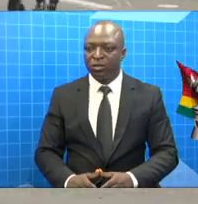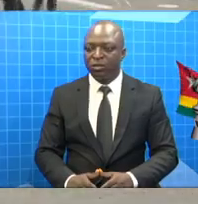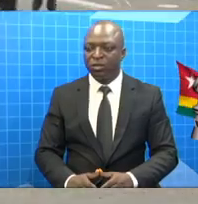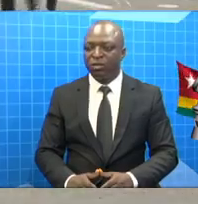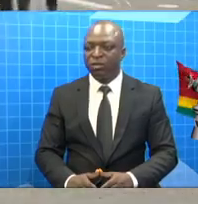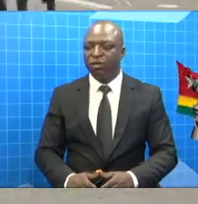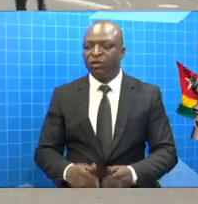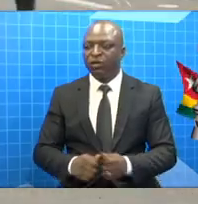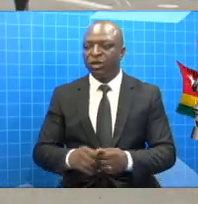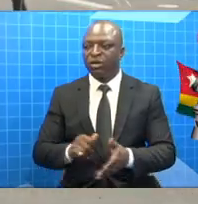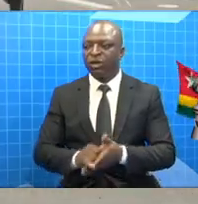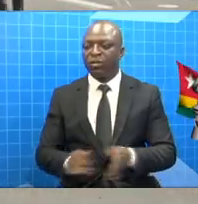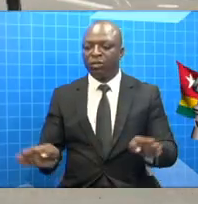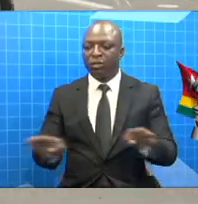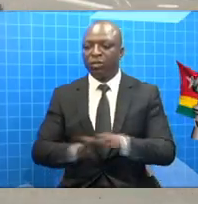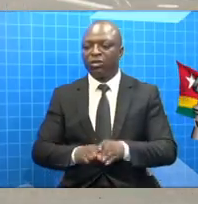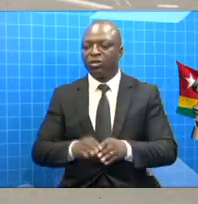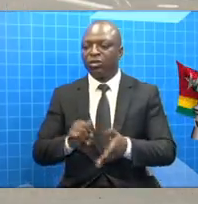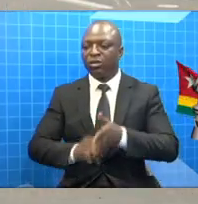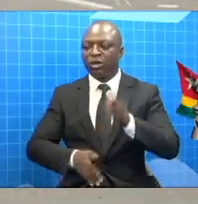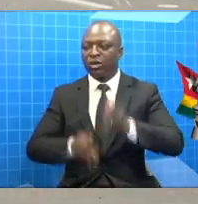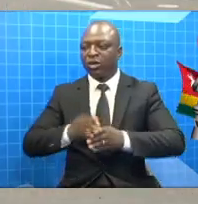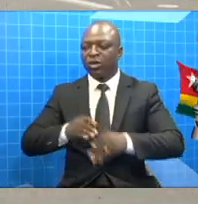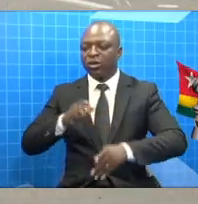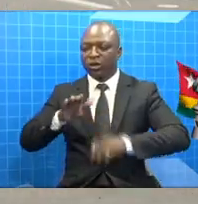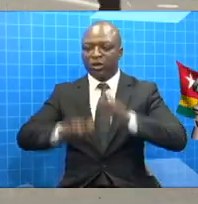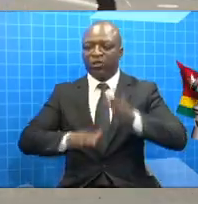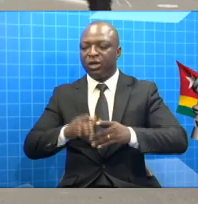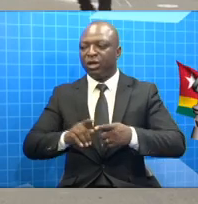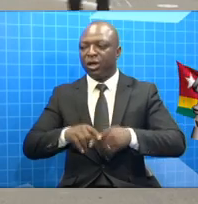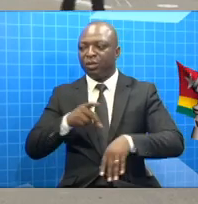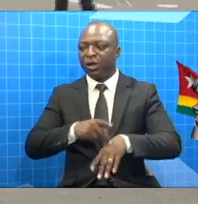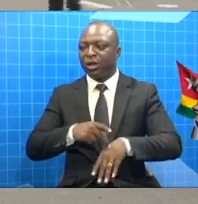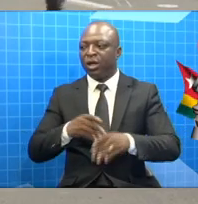Ferme le banc du défilé à pied, les écoles militaires.